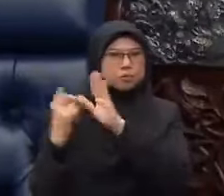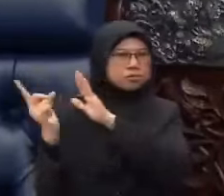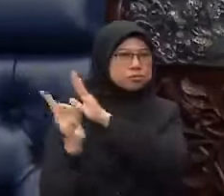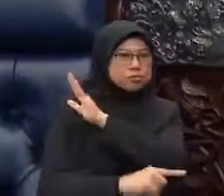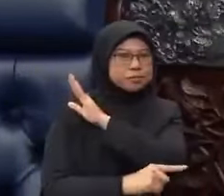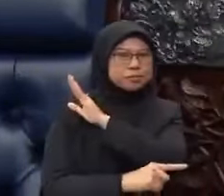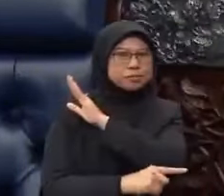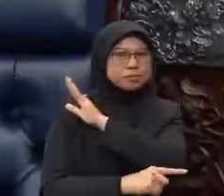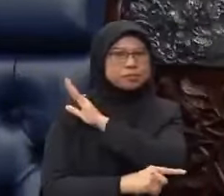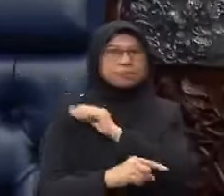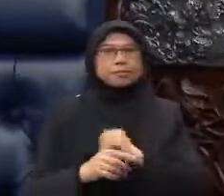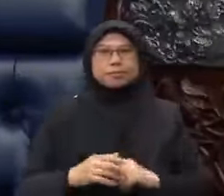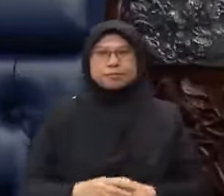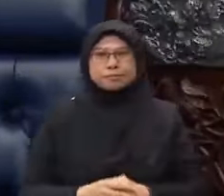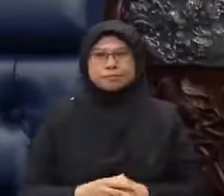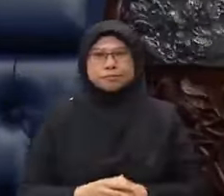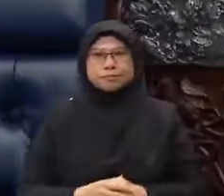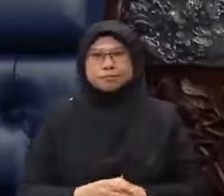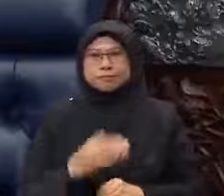berbentuk fitif Terima kasih banyak